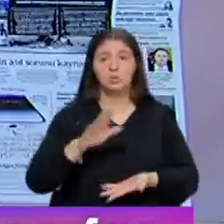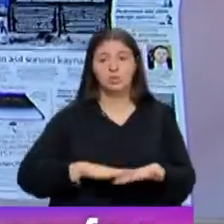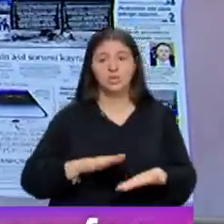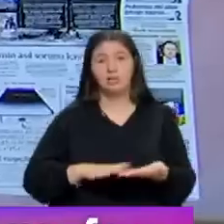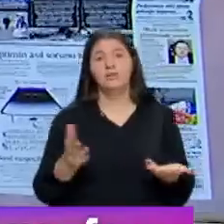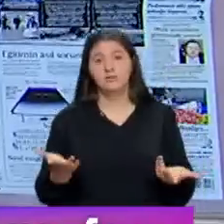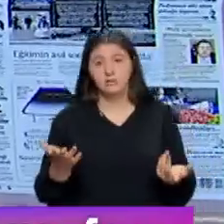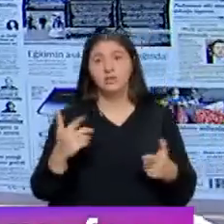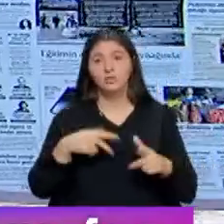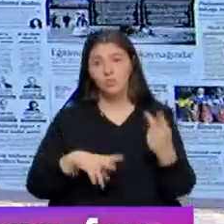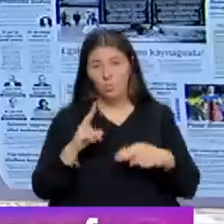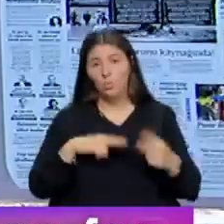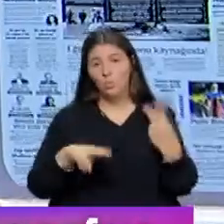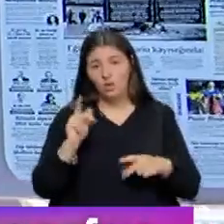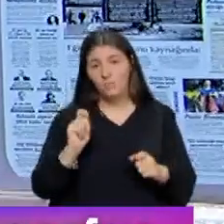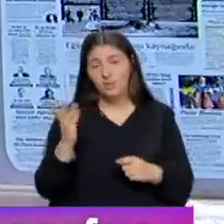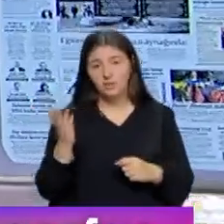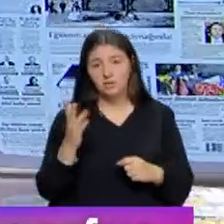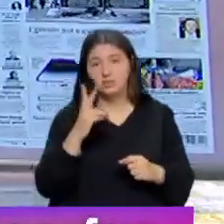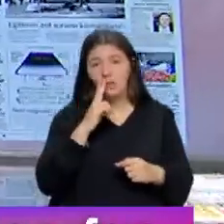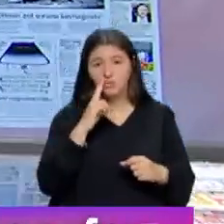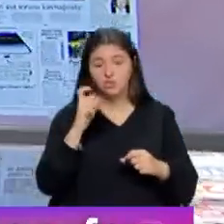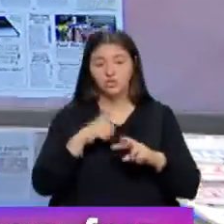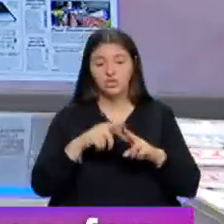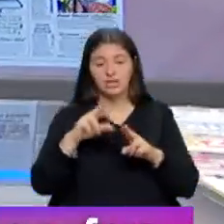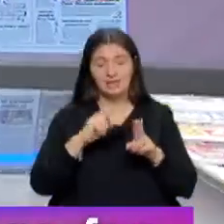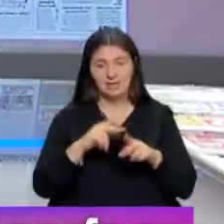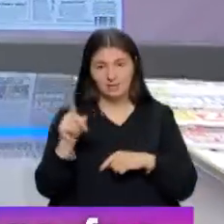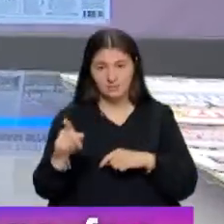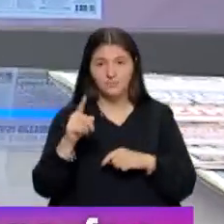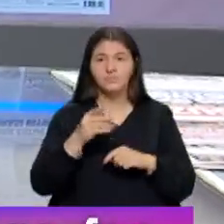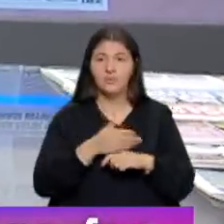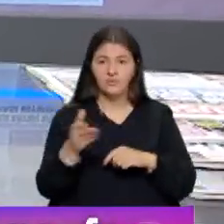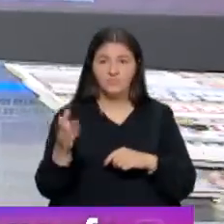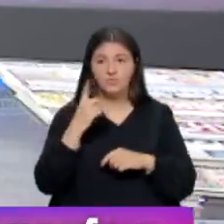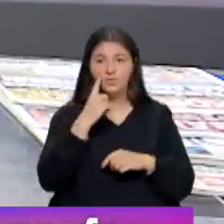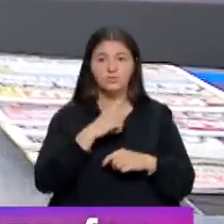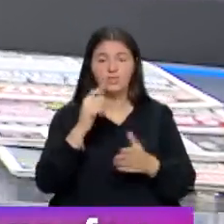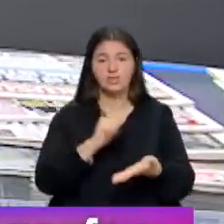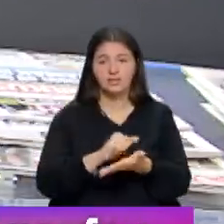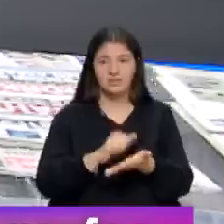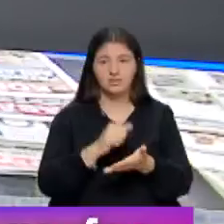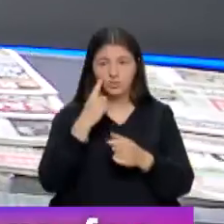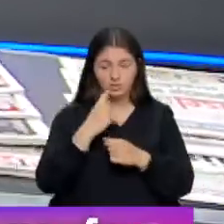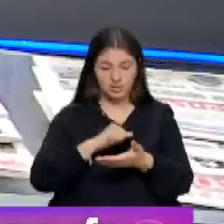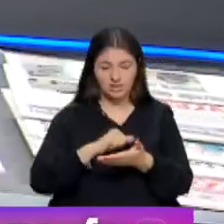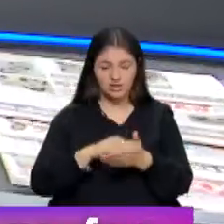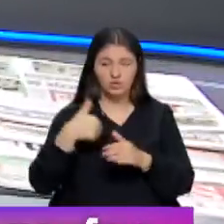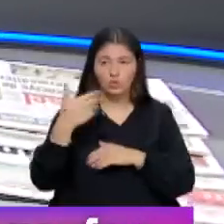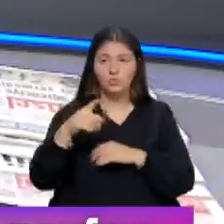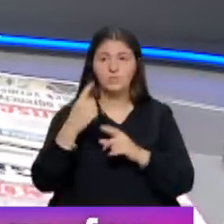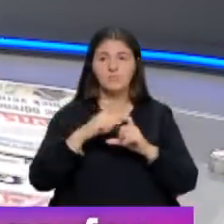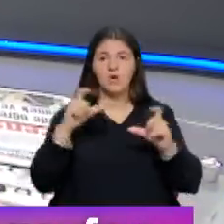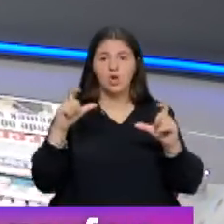düzenlemesi formülüne gidilir Samsun Canikli devam edelim Cumhuriyet gazetesi Cumhuriyet gazetesinin ardından